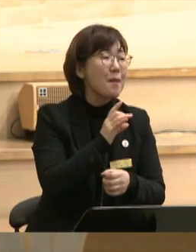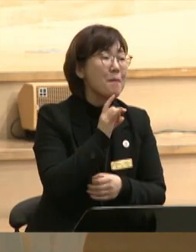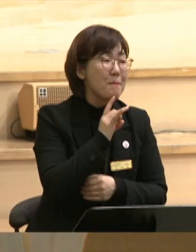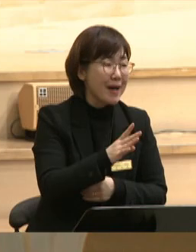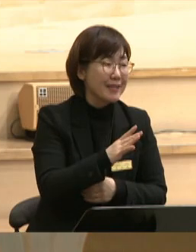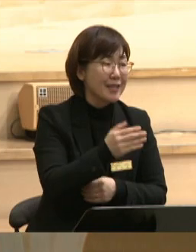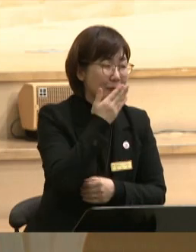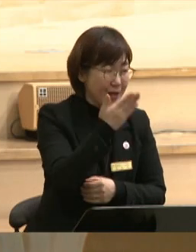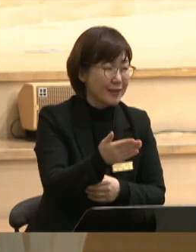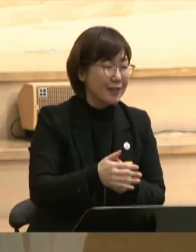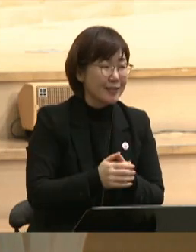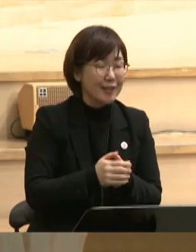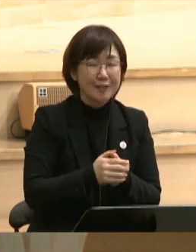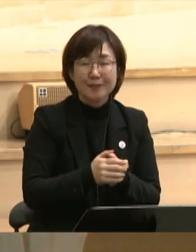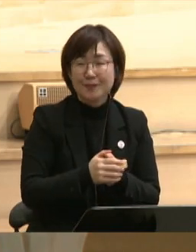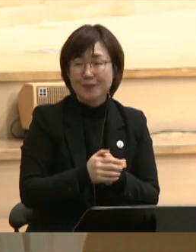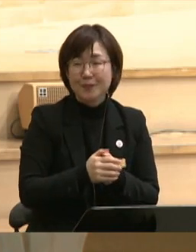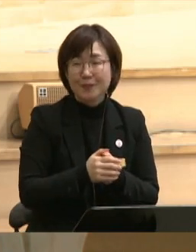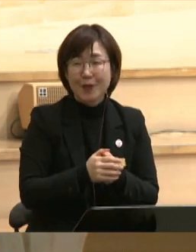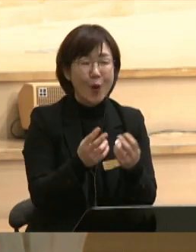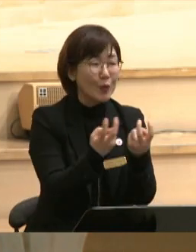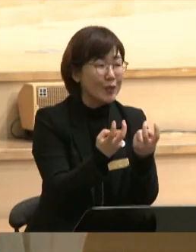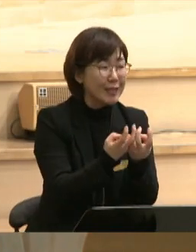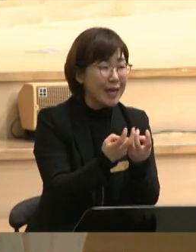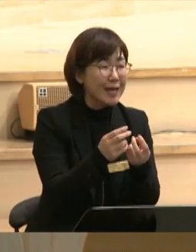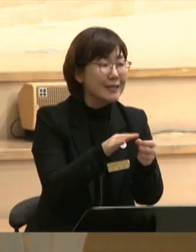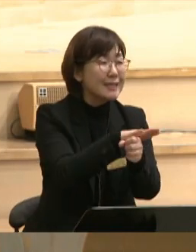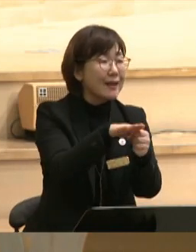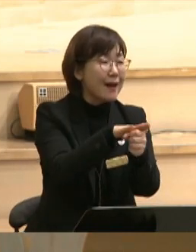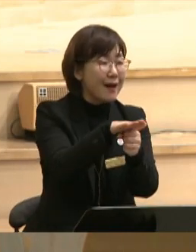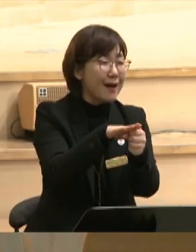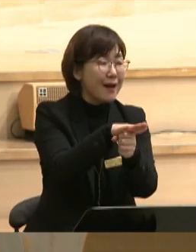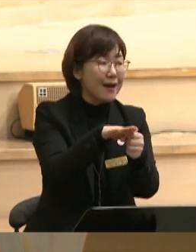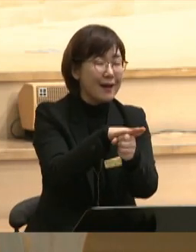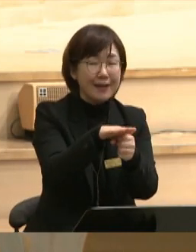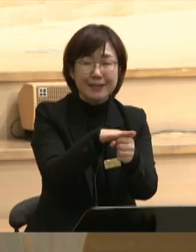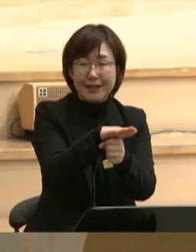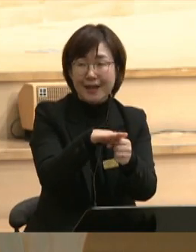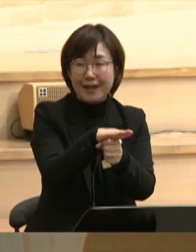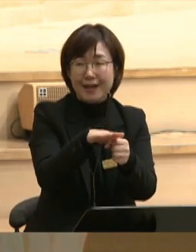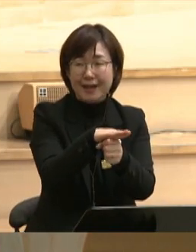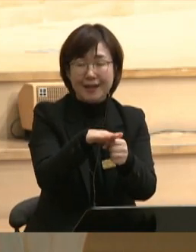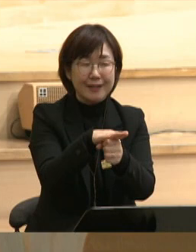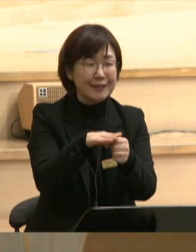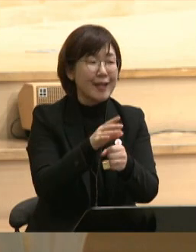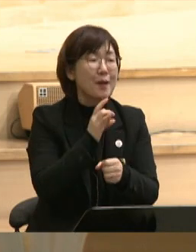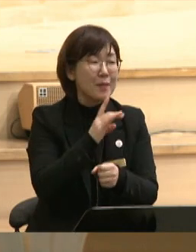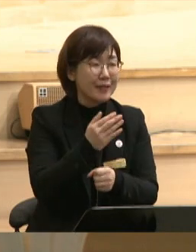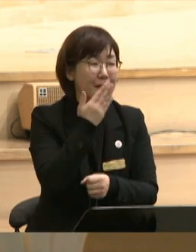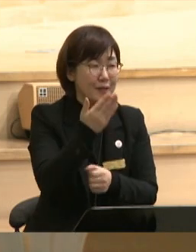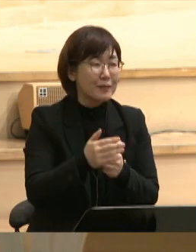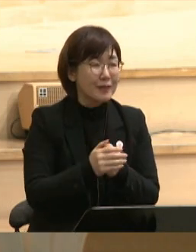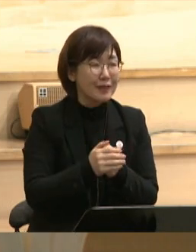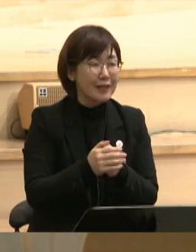가능하다 뭘로만 가능하다고요 사랑으로 다른 방법이 없습니다 오지고지